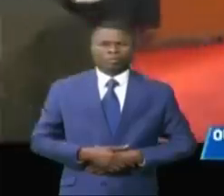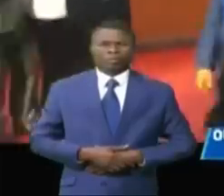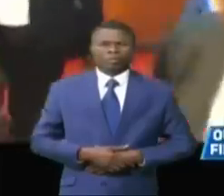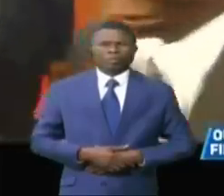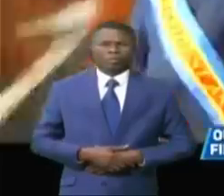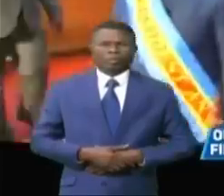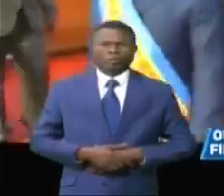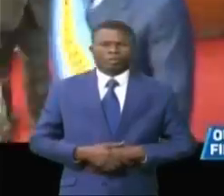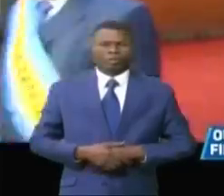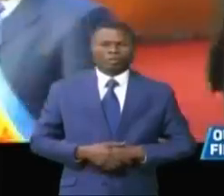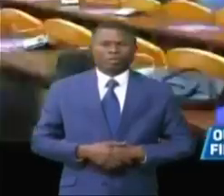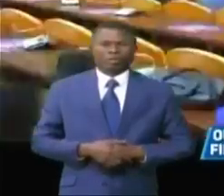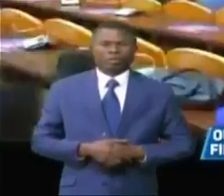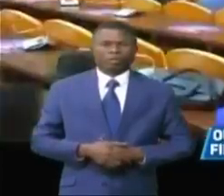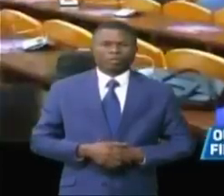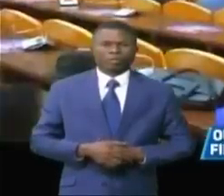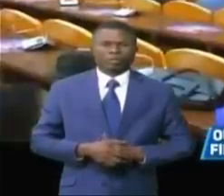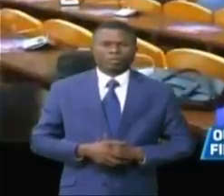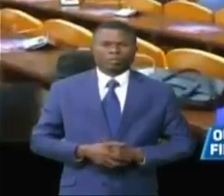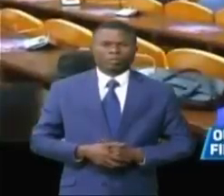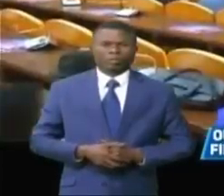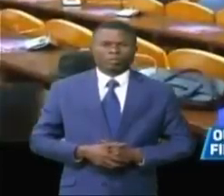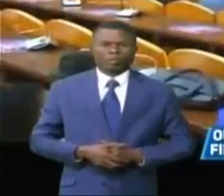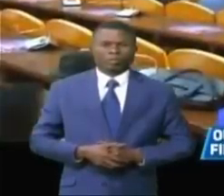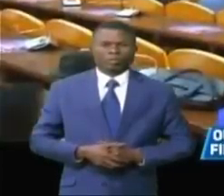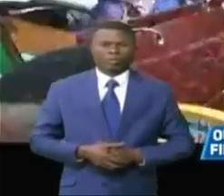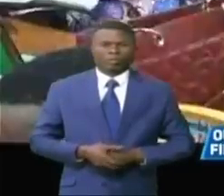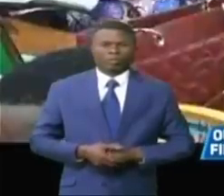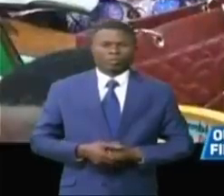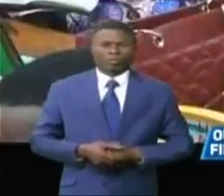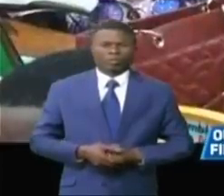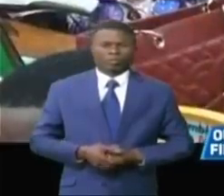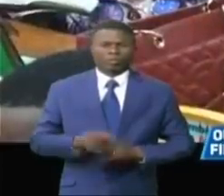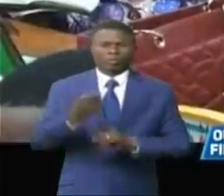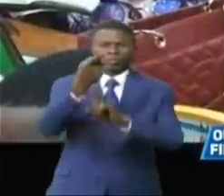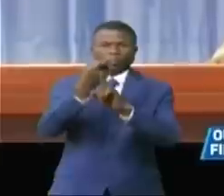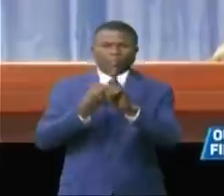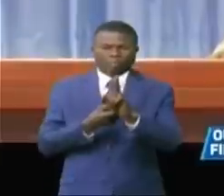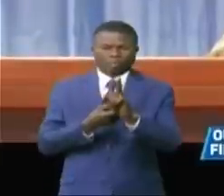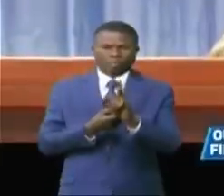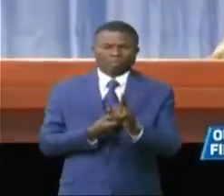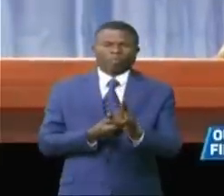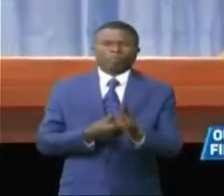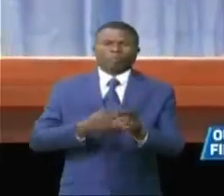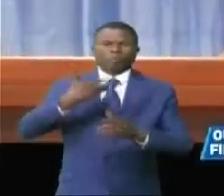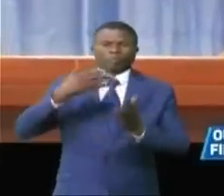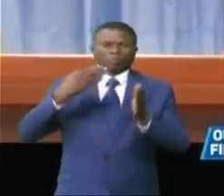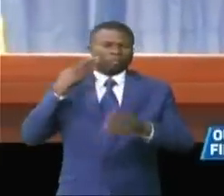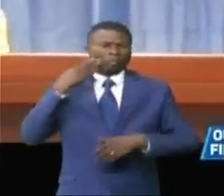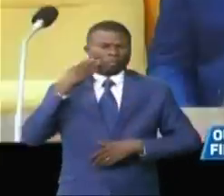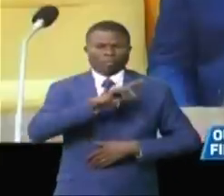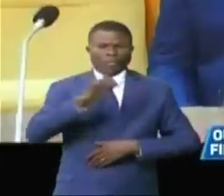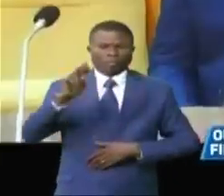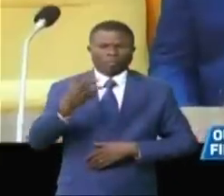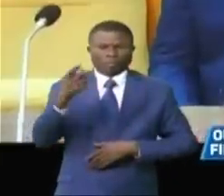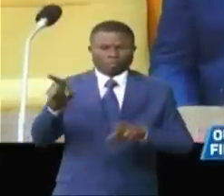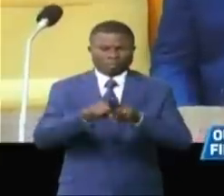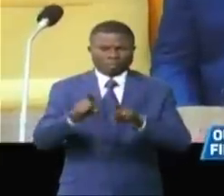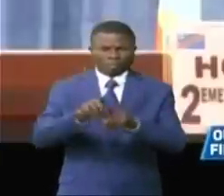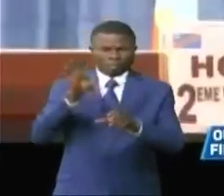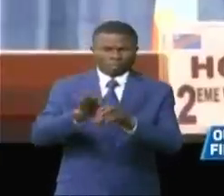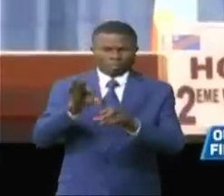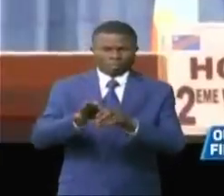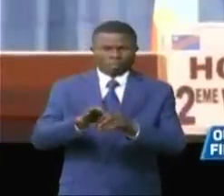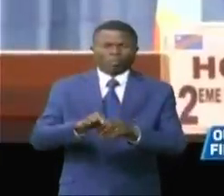C'est la dernière session de la troisième législature débutée en mars 2019 consécutive aux élections de décembre